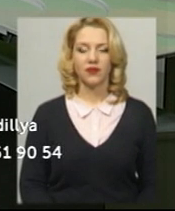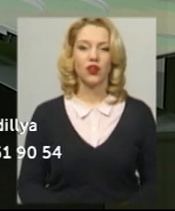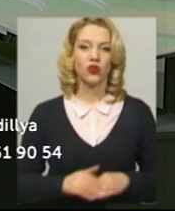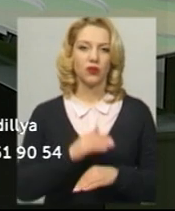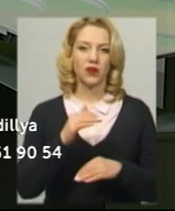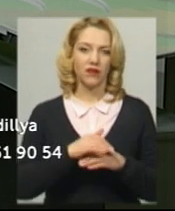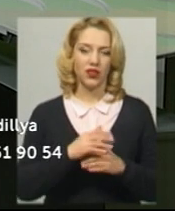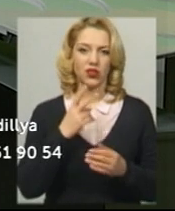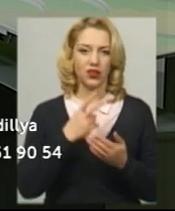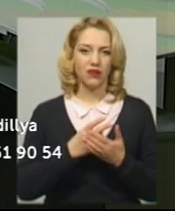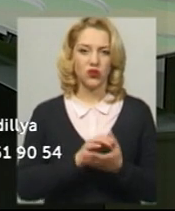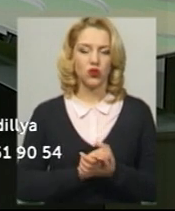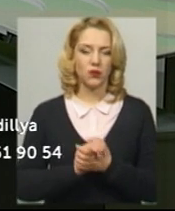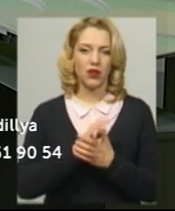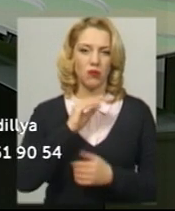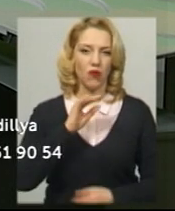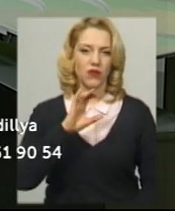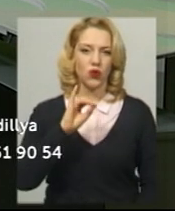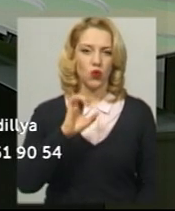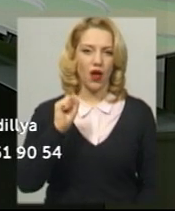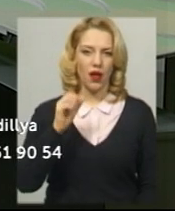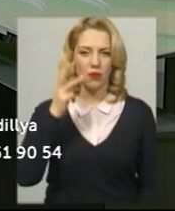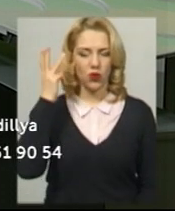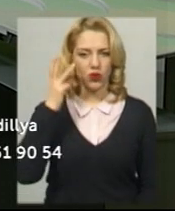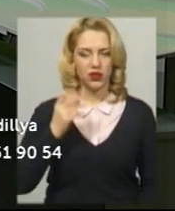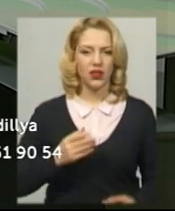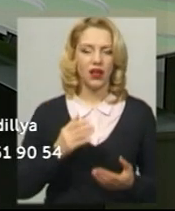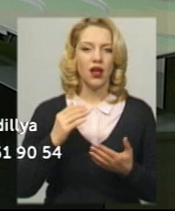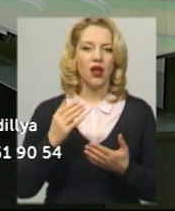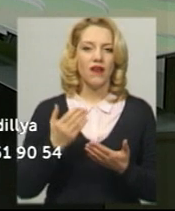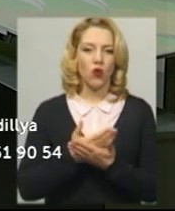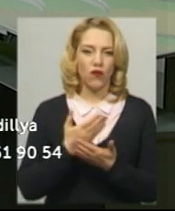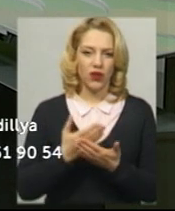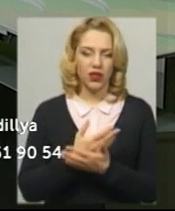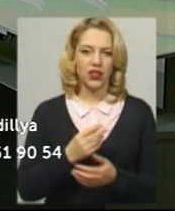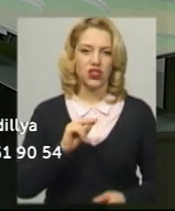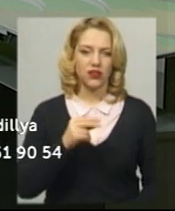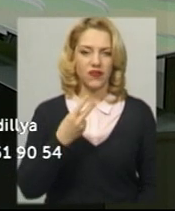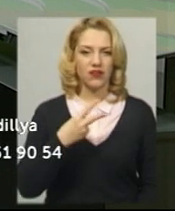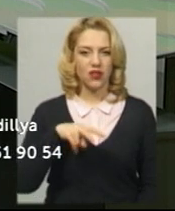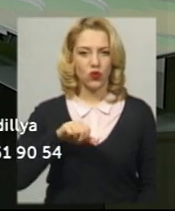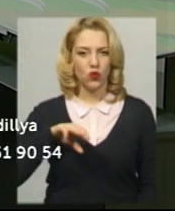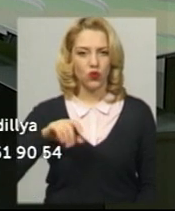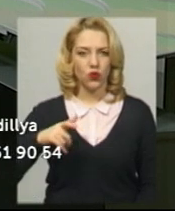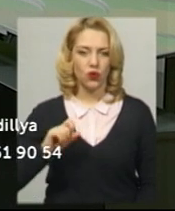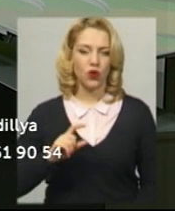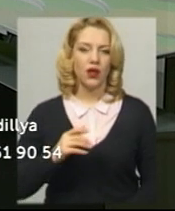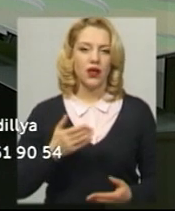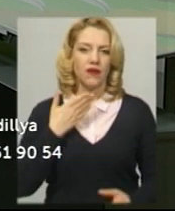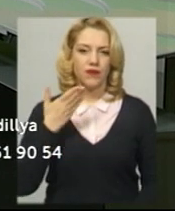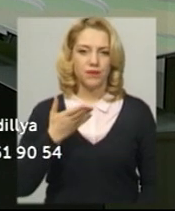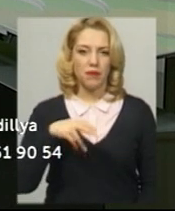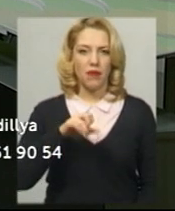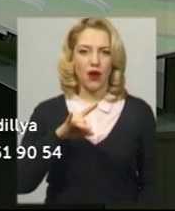Добрий вечір. В ефірі Суспільного мовника «Я Поділля». Підсумковий випуск новин четверга, 20 лютого. В студії ведуча Світлана Поробок та